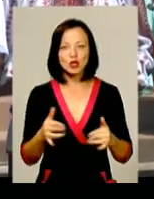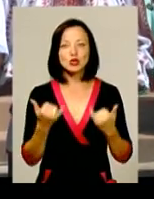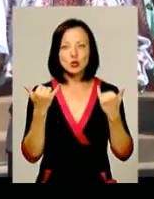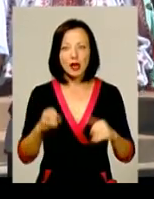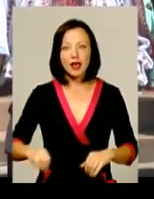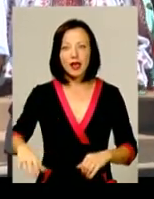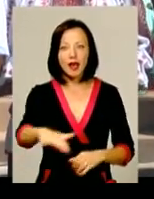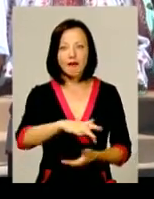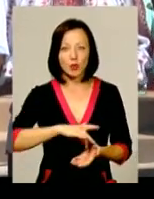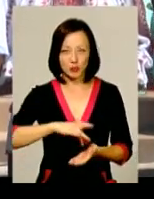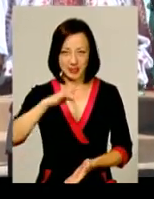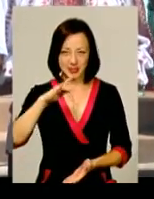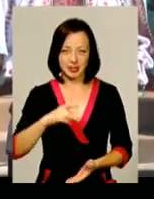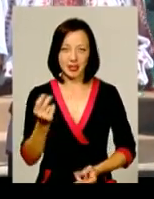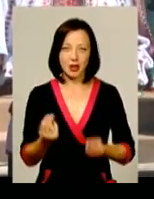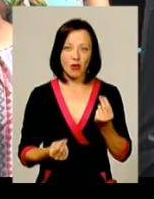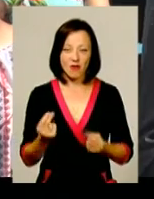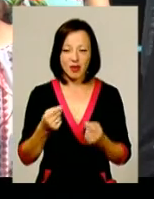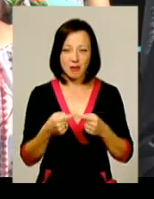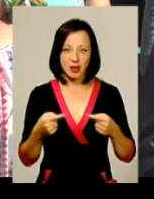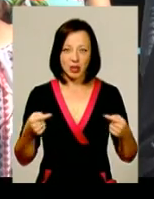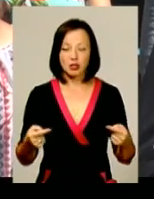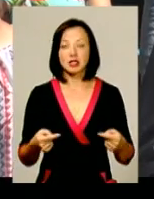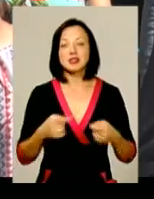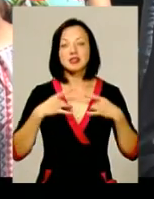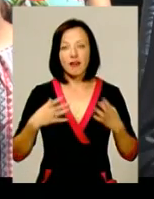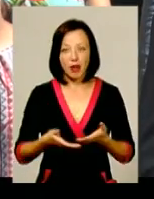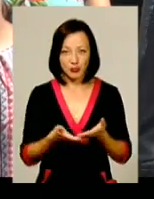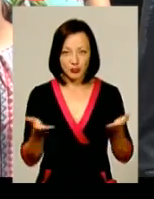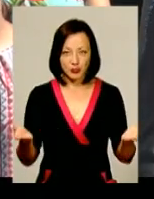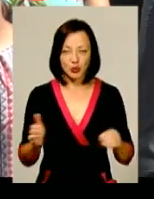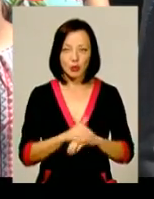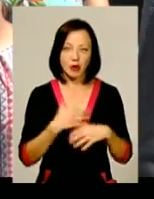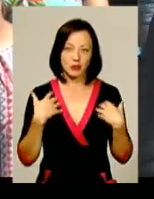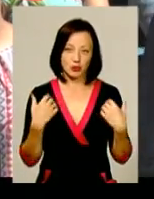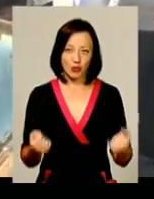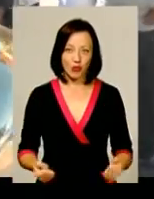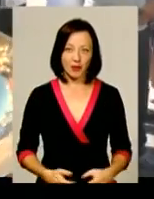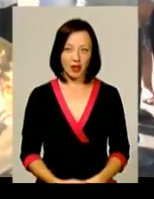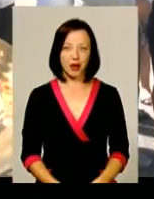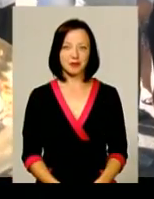сучасний європейський центр, ігровий майданчик. Свято вас усіх! Добра і здоров'я!